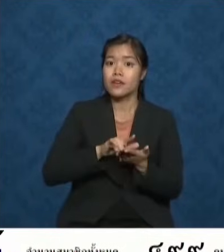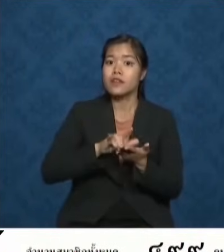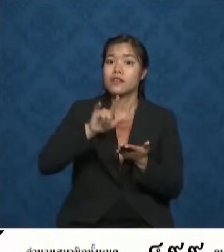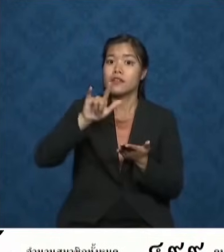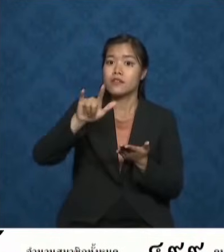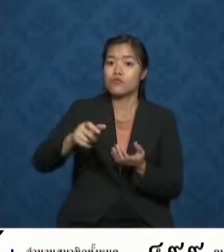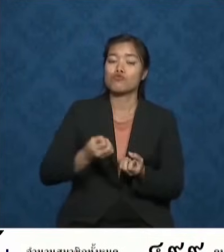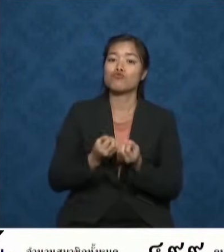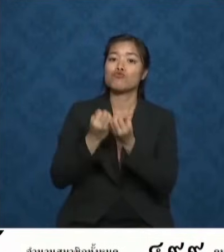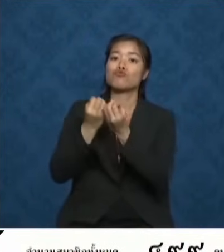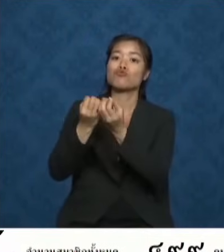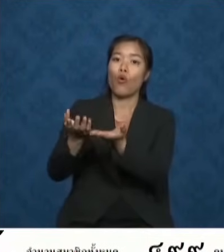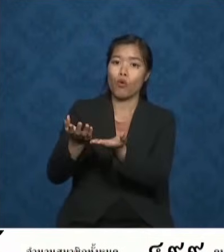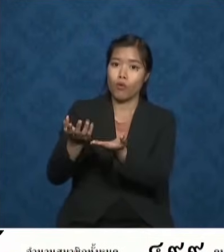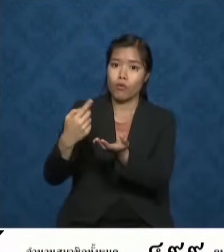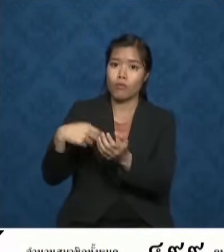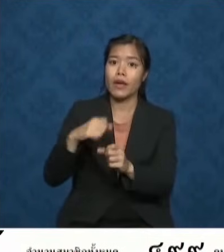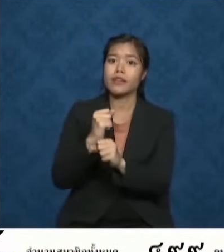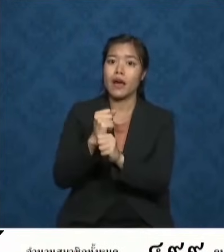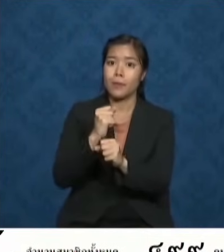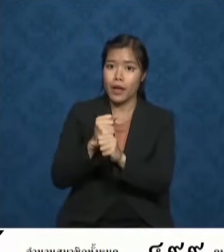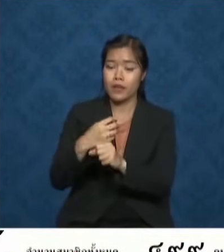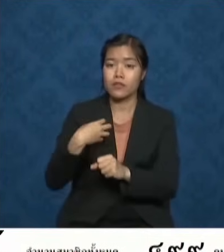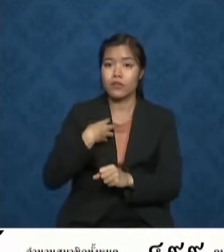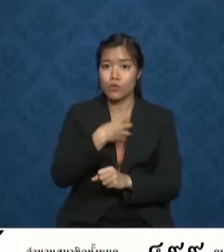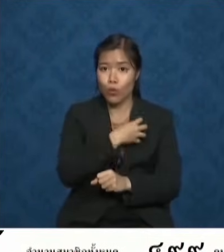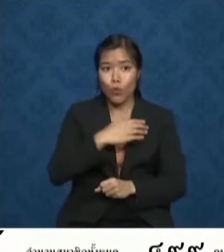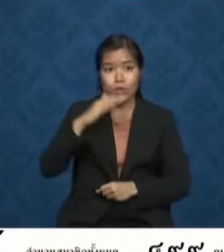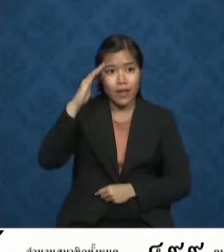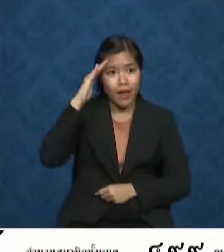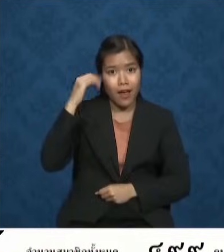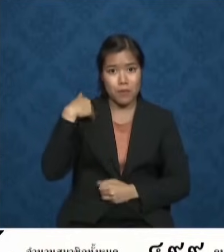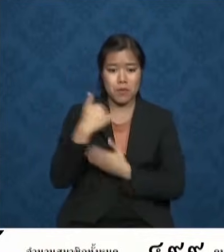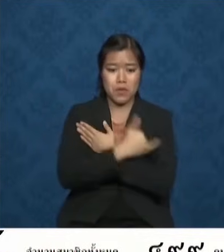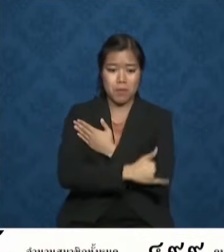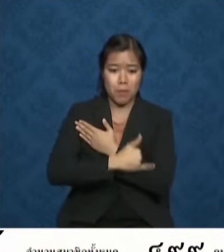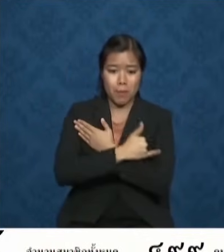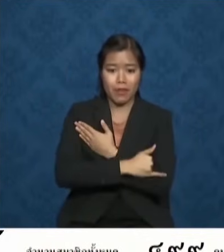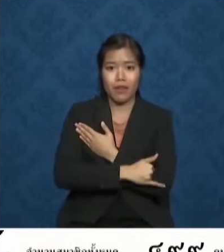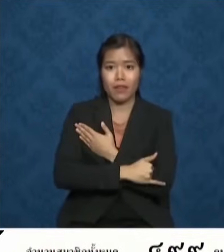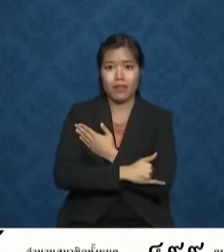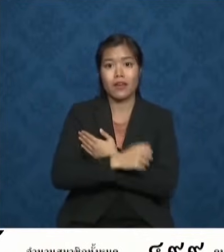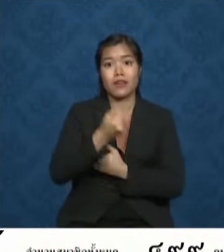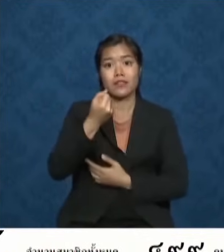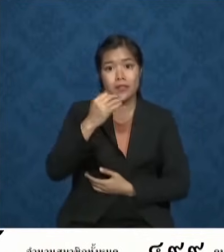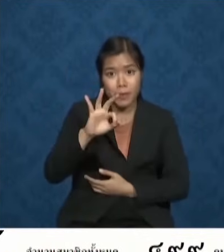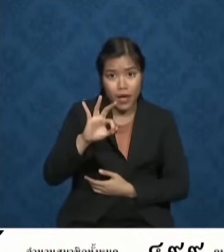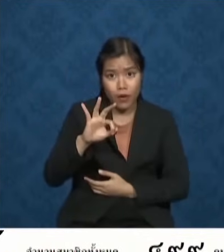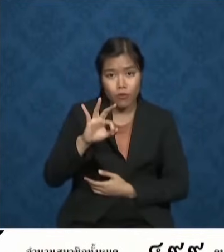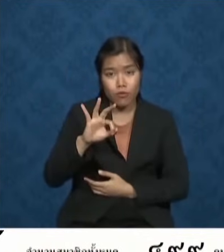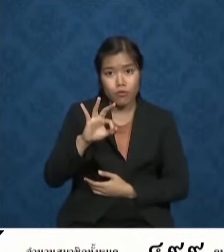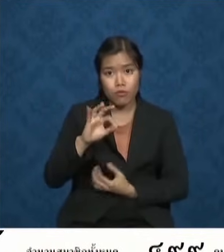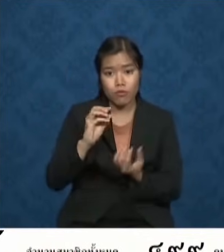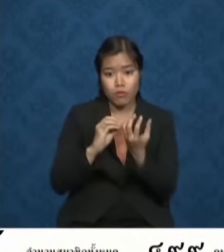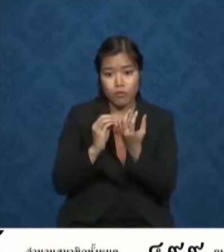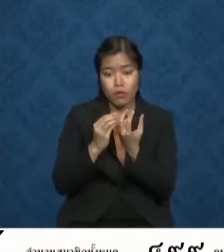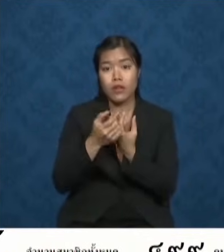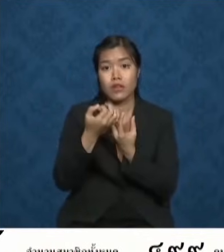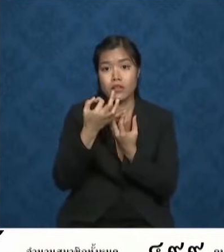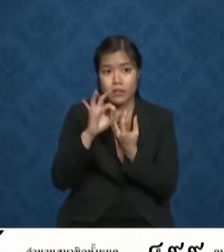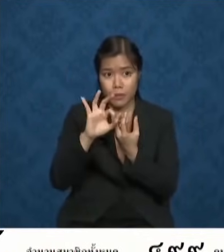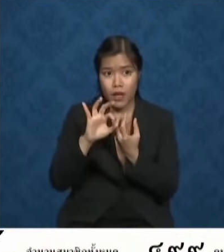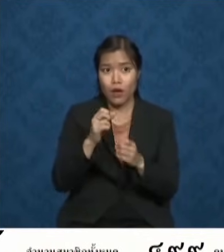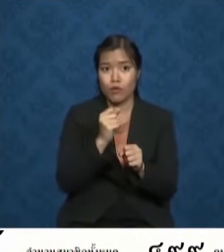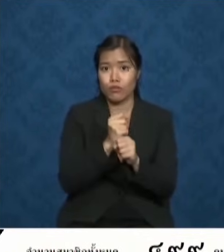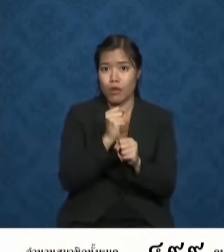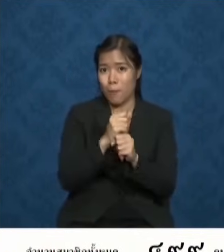ไปนี่มีไม่น้อยกว่า19ประเทศที่ปฏิบัติภารกิจควบ